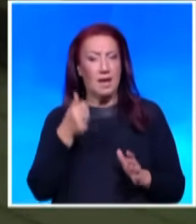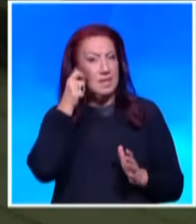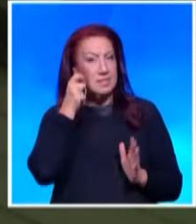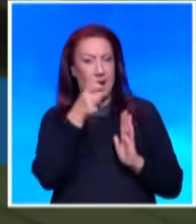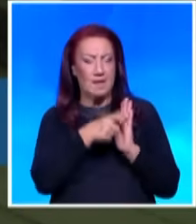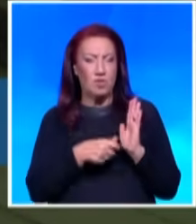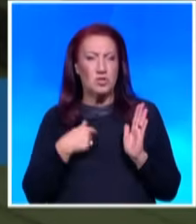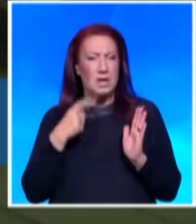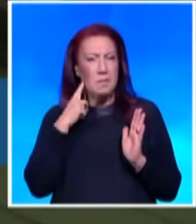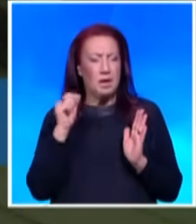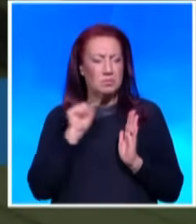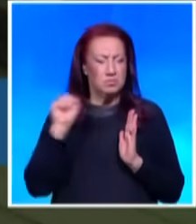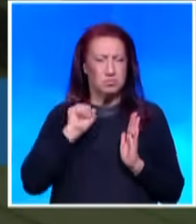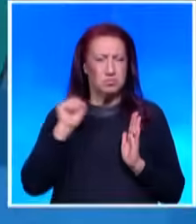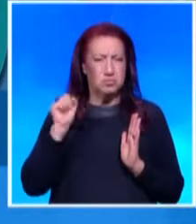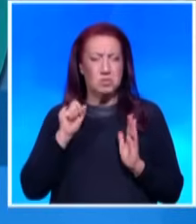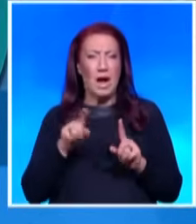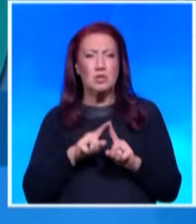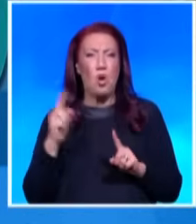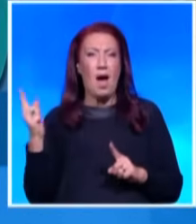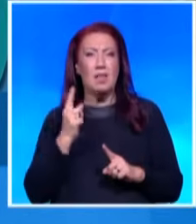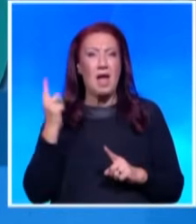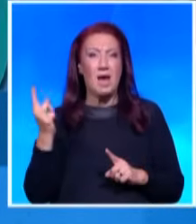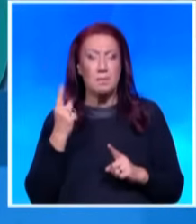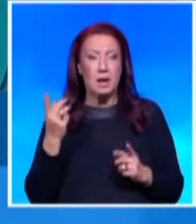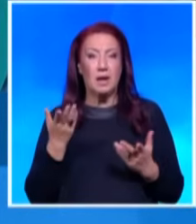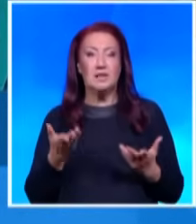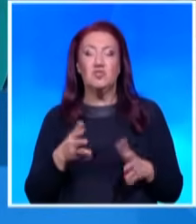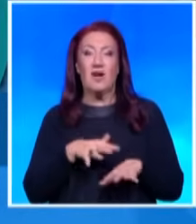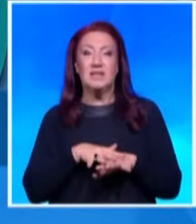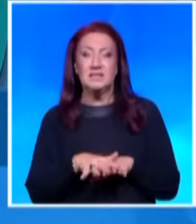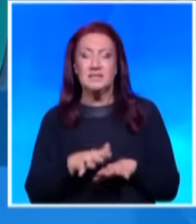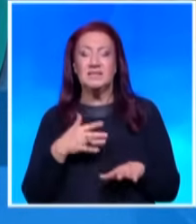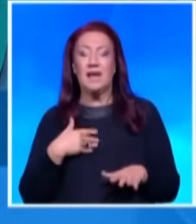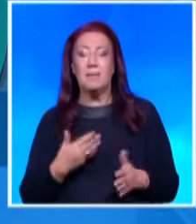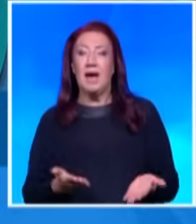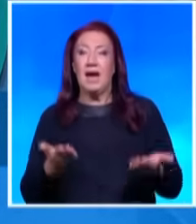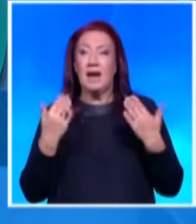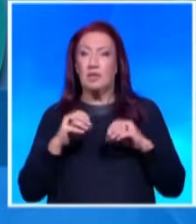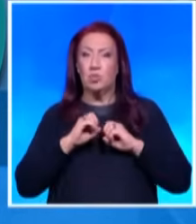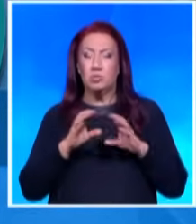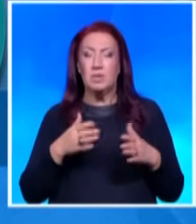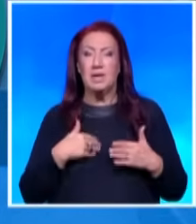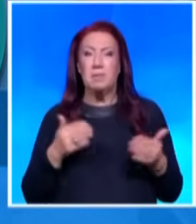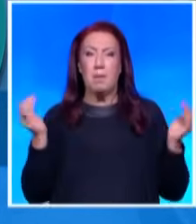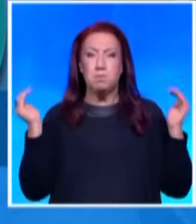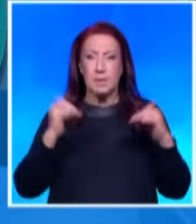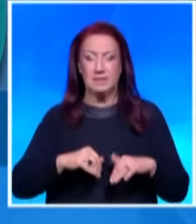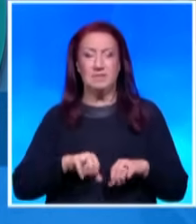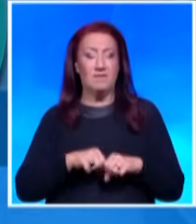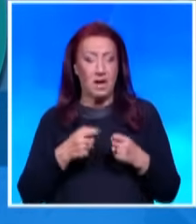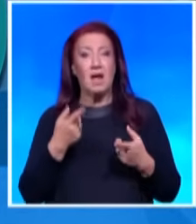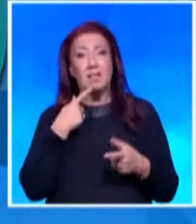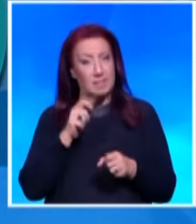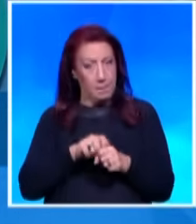звук, подобен на аларма. Става дума за системата за ранно оповестяване при бедствия и аварии, която вече е изградена, готова